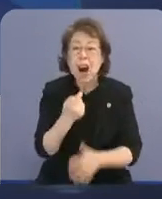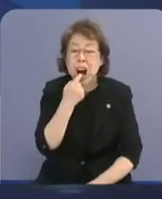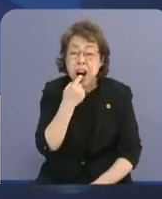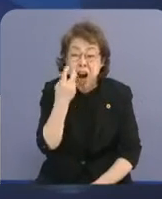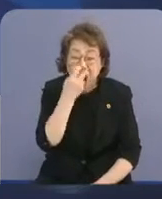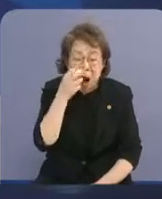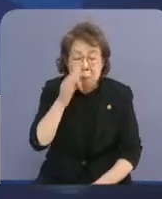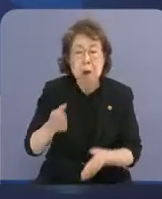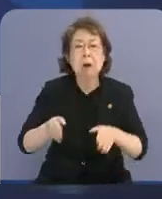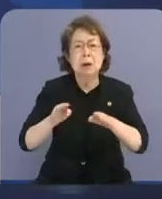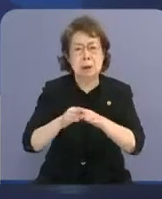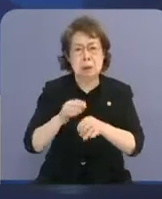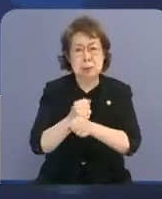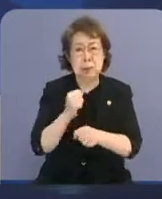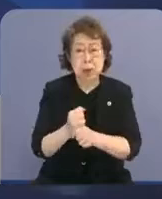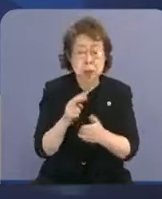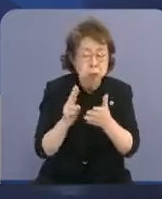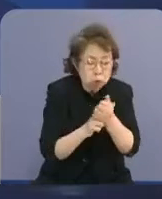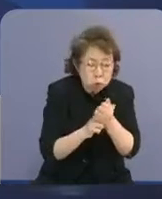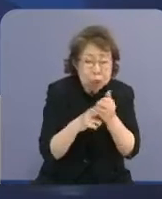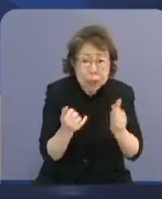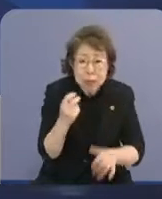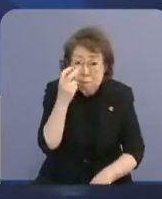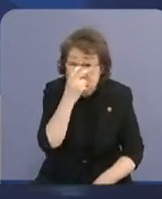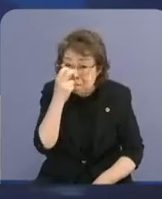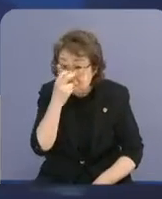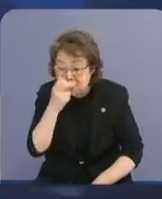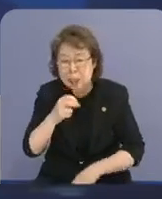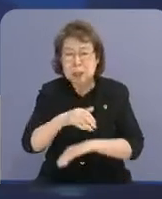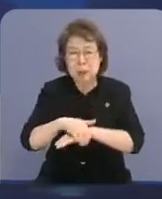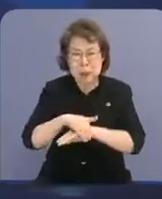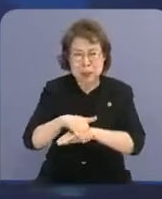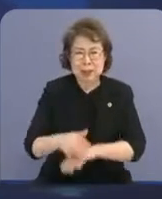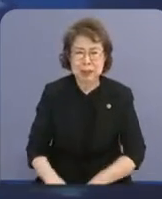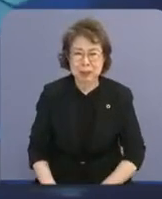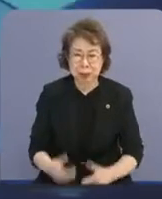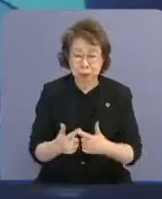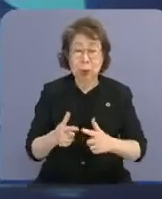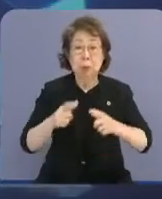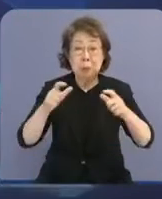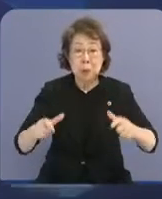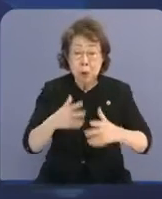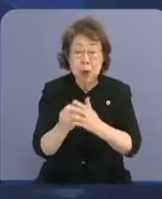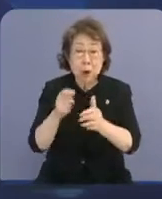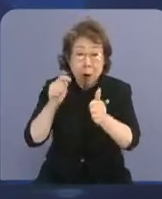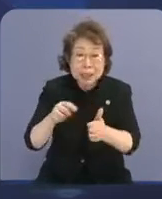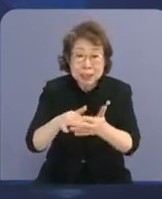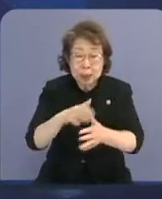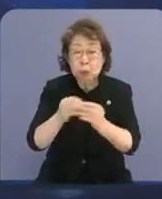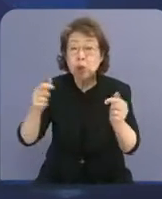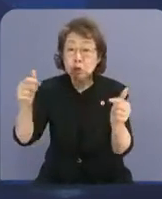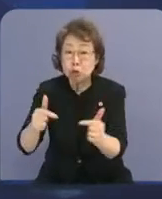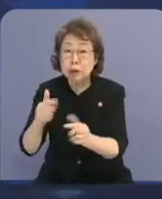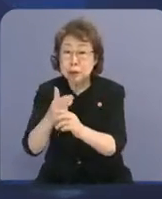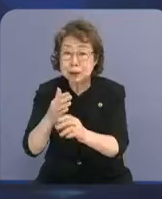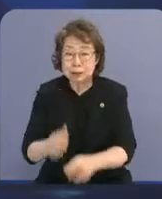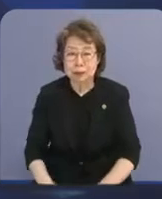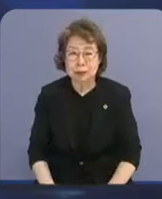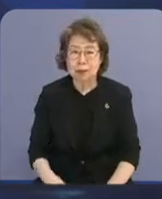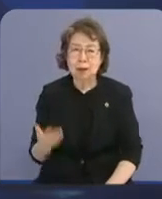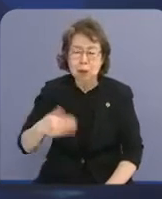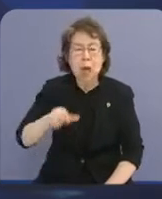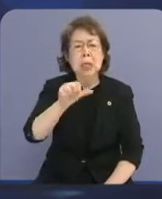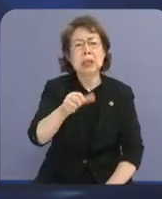선별검사 소 를 설치하고 수문 감염자 잡기에 나섰습니다 부산전체 확진 자수는 감소세 지만 여전히